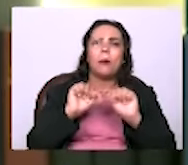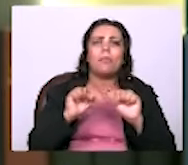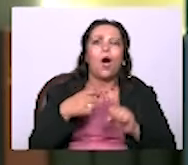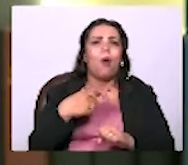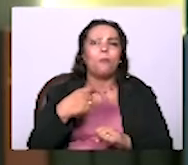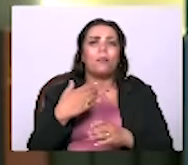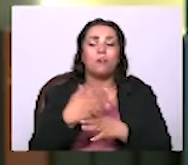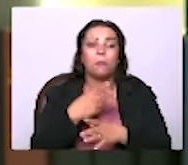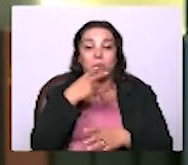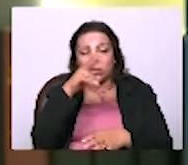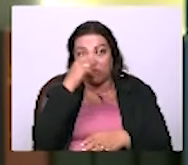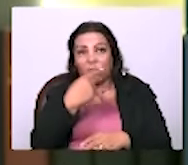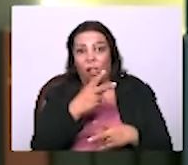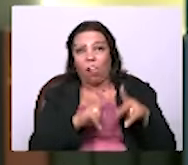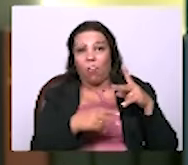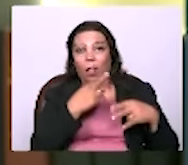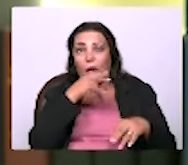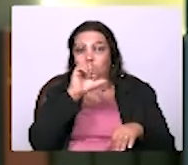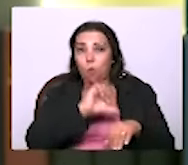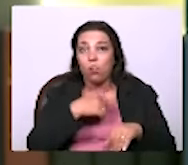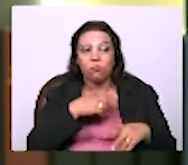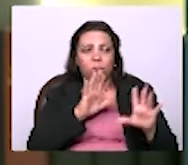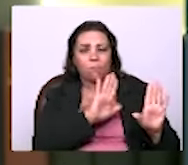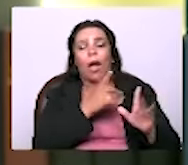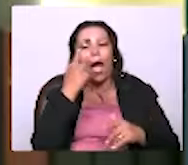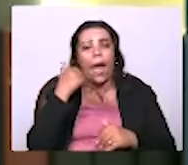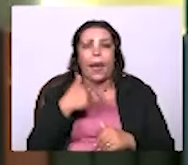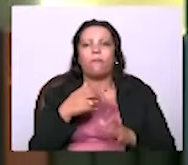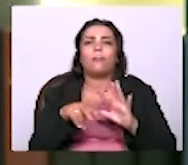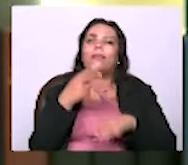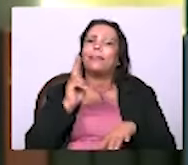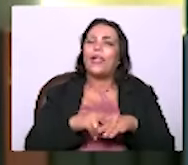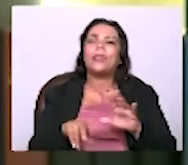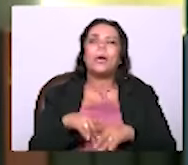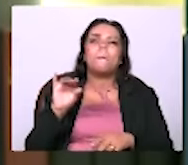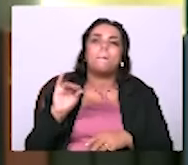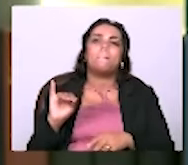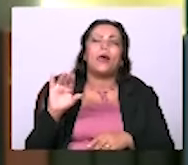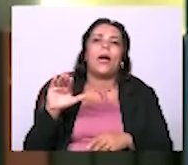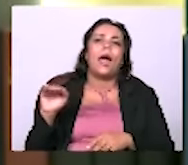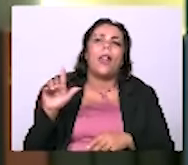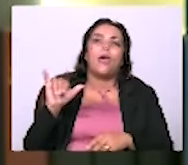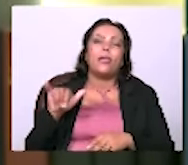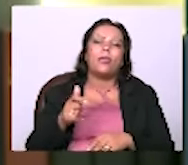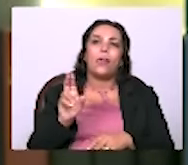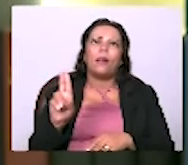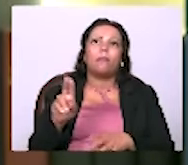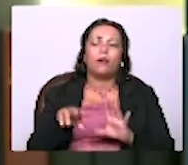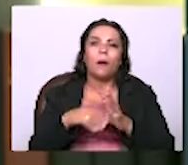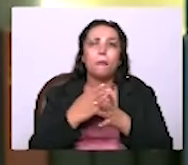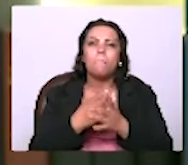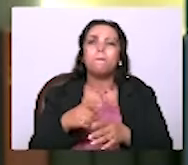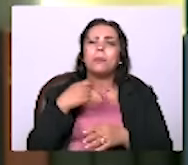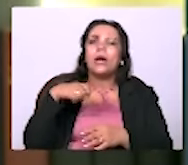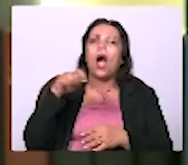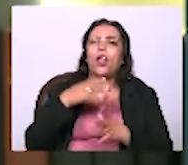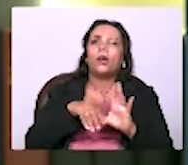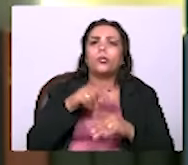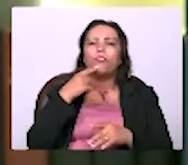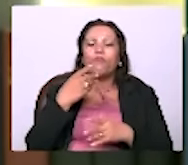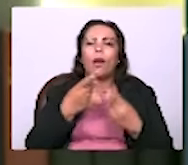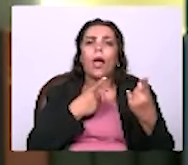مواجهه التطرف او مواجهه الافكار السلبيه اخر حاجه المحليات مصر بلا محليات بلا فتره طويله وهناك احديث